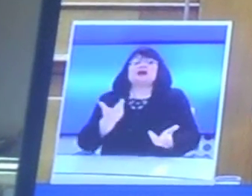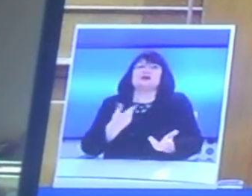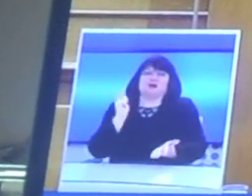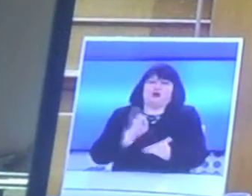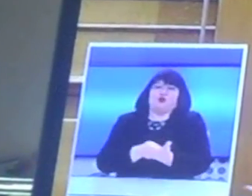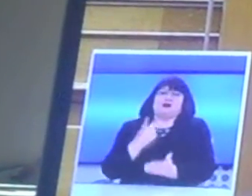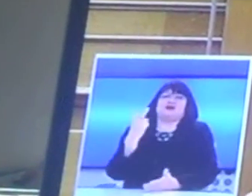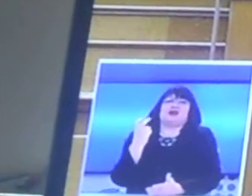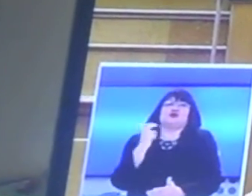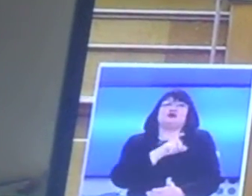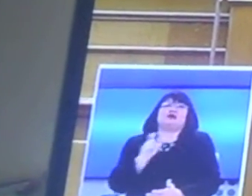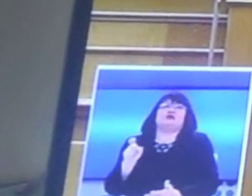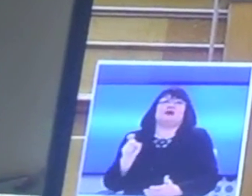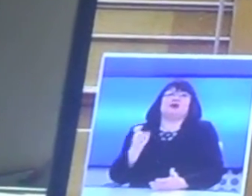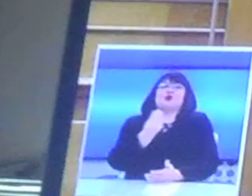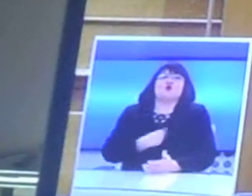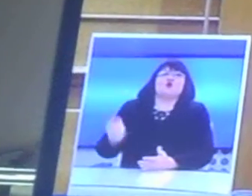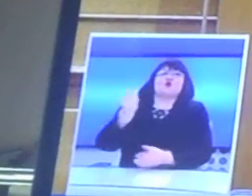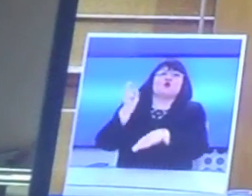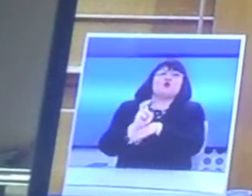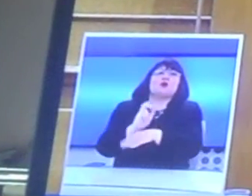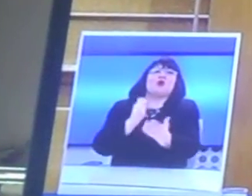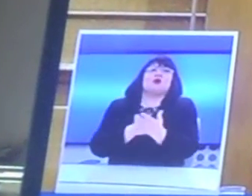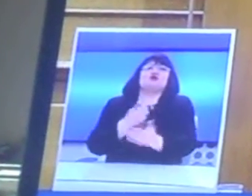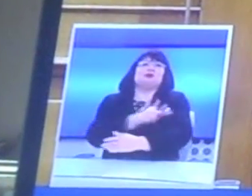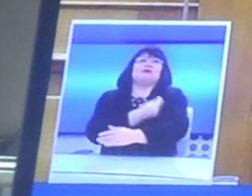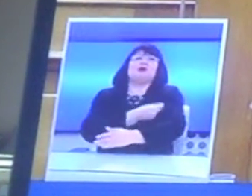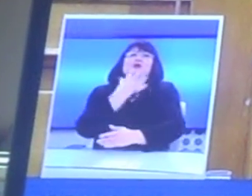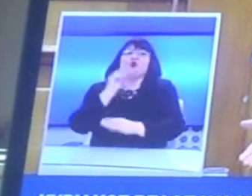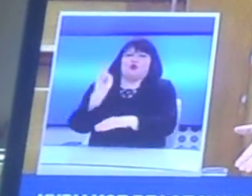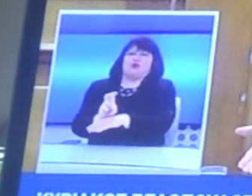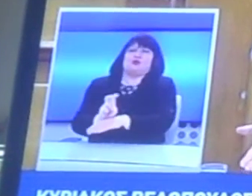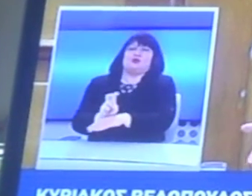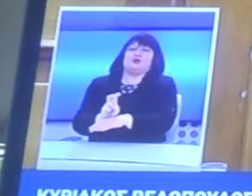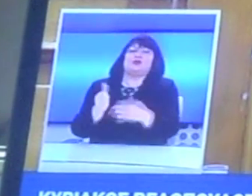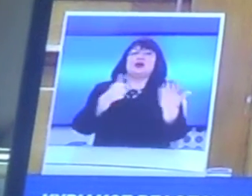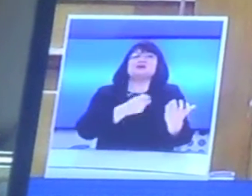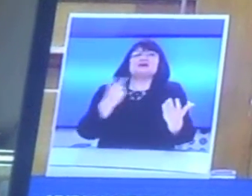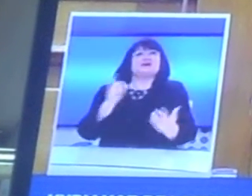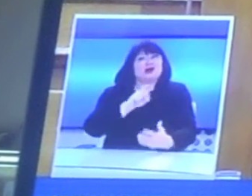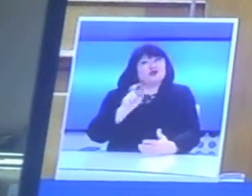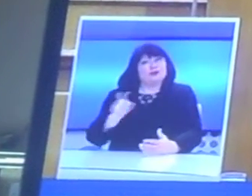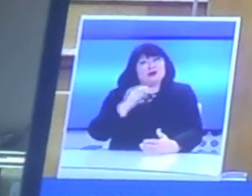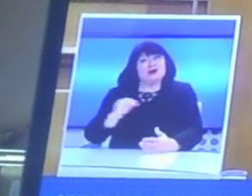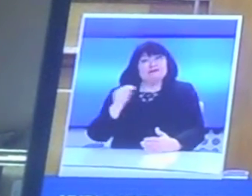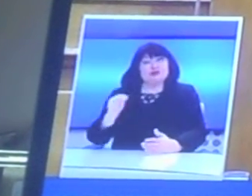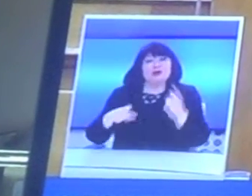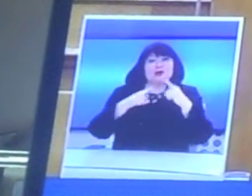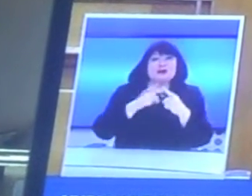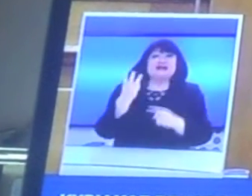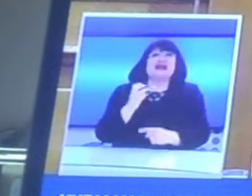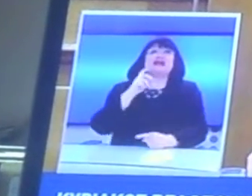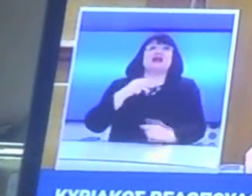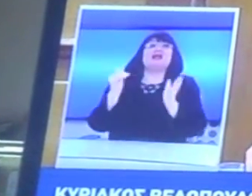20. Ποιο είναι ο λόγο να πάρουμε πλεονάζον απόθεμα, γιατί δεν μου είναι 67 εκατομμύρια ευρώ. 67 εκατομμύρια ευρώ, 30.000